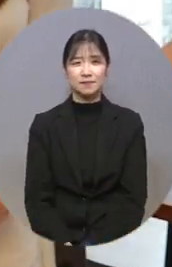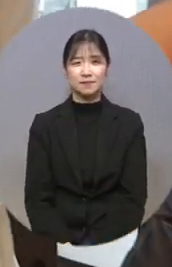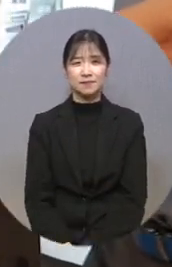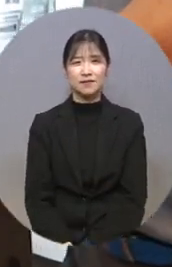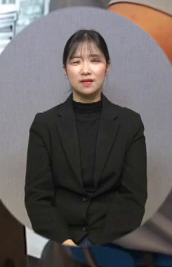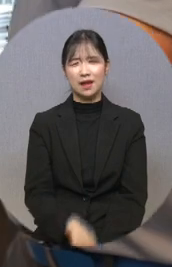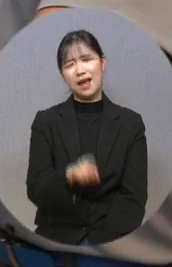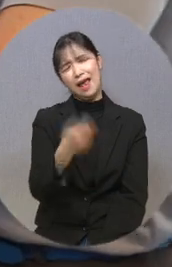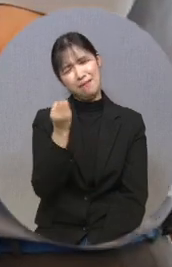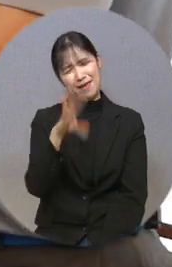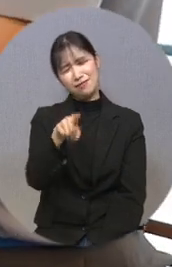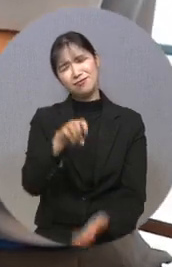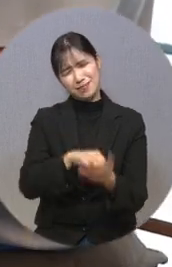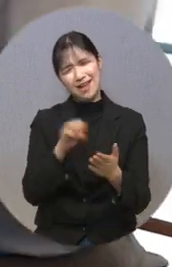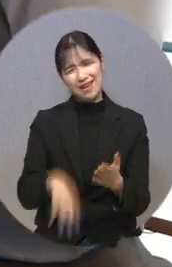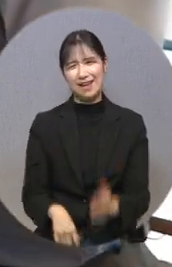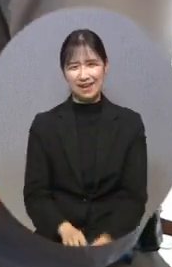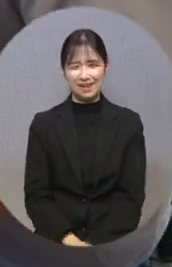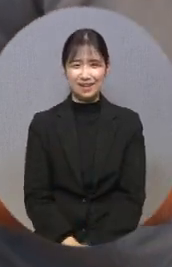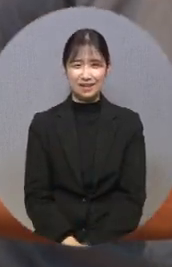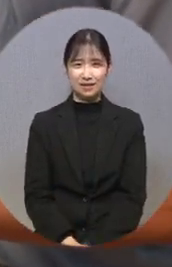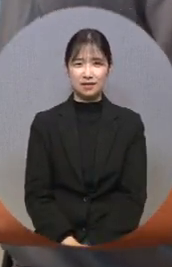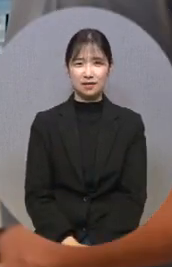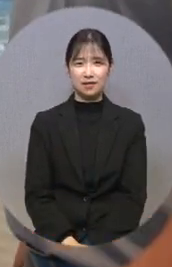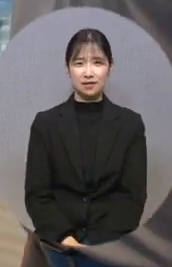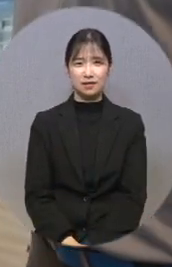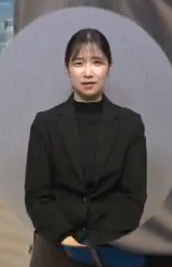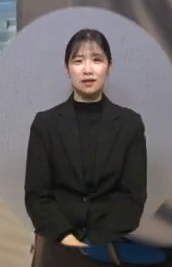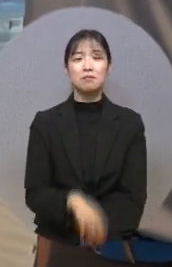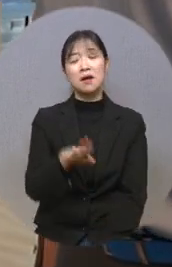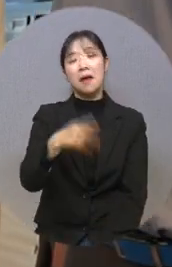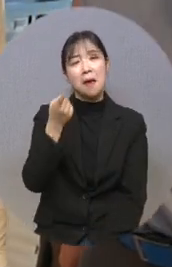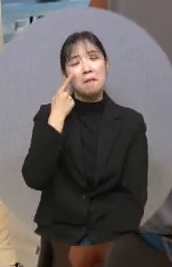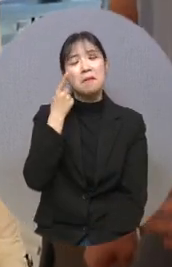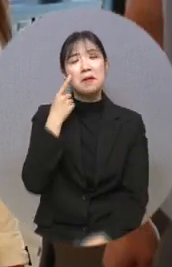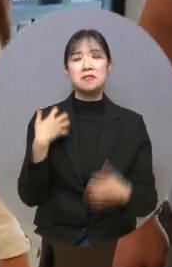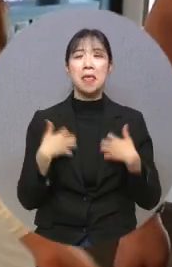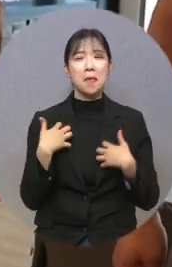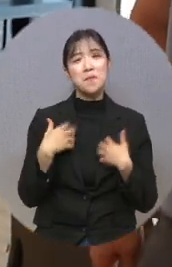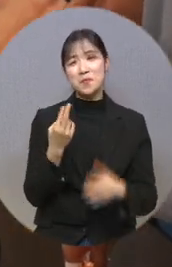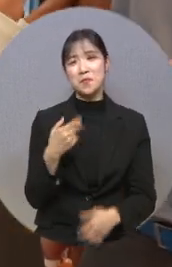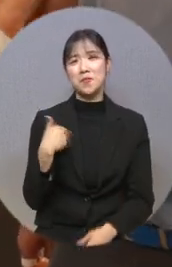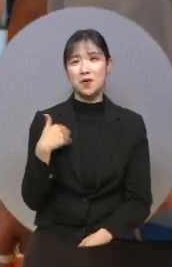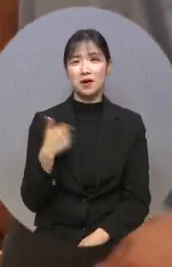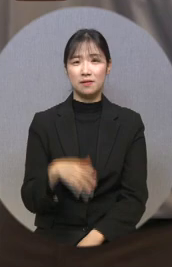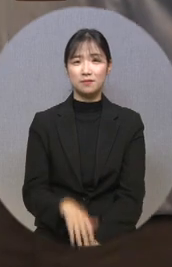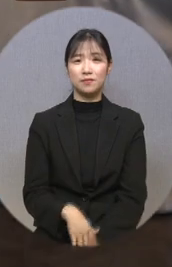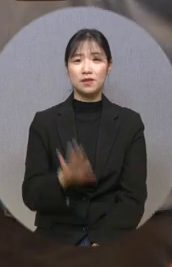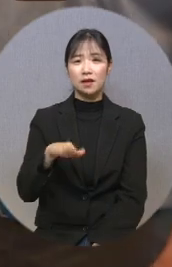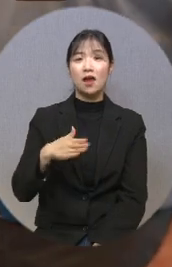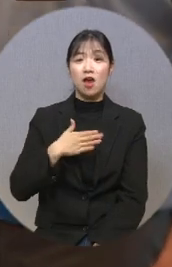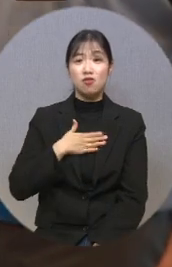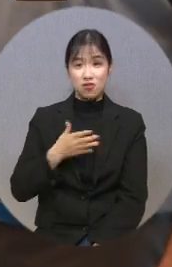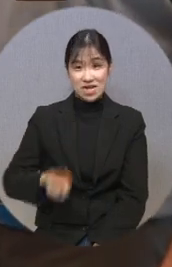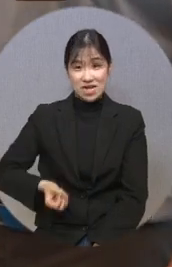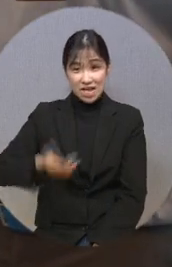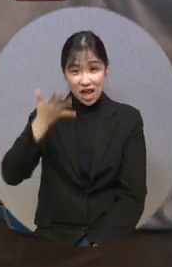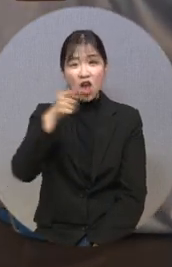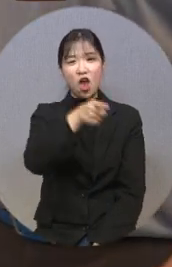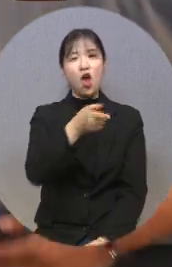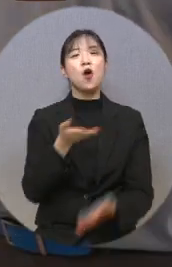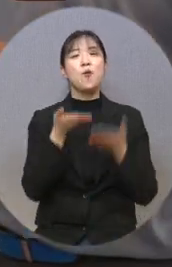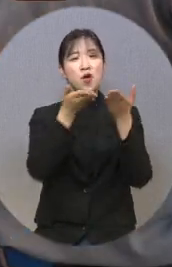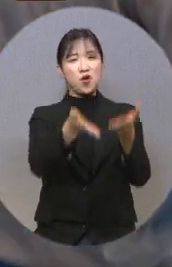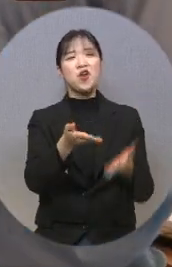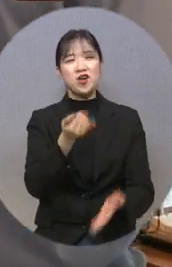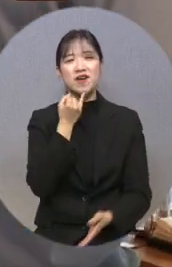좋아. 맥주 좀 빼지. 나는 빼서. 왜 우리? 아 그건 재미삼아 해보자. 네. 그러니까 재미삼아. 아니 우리가 우리가 이겨서 먹이면 되지. 맥주 내가